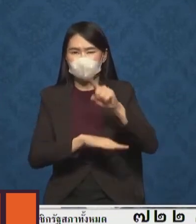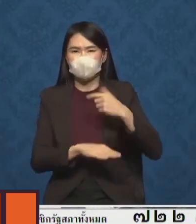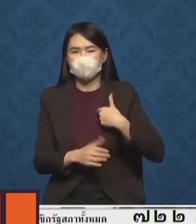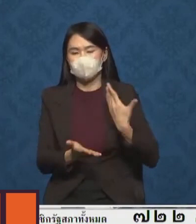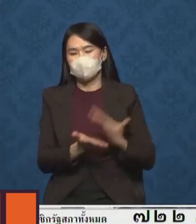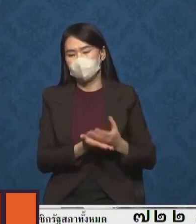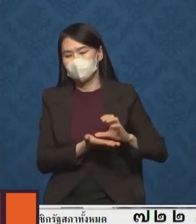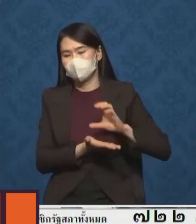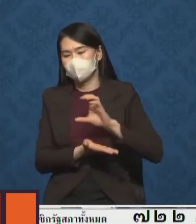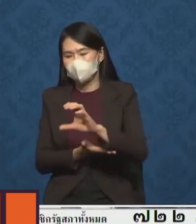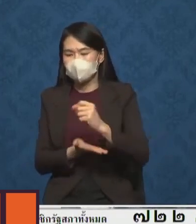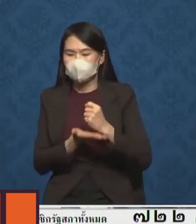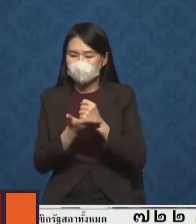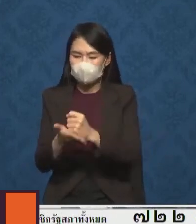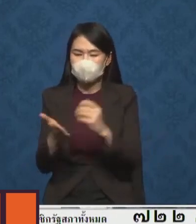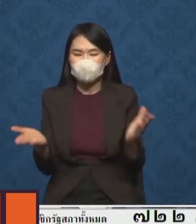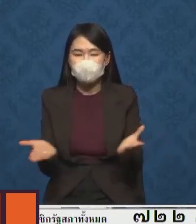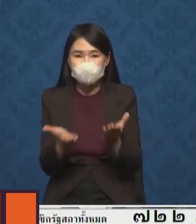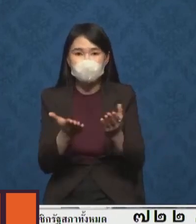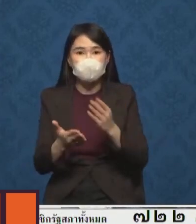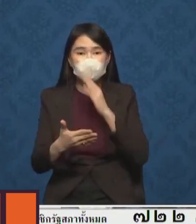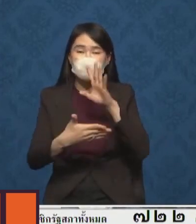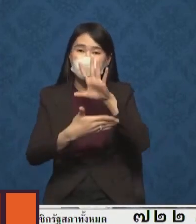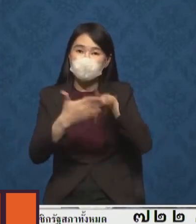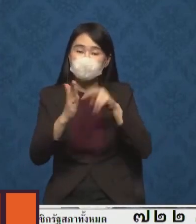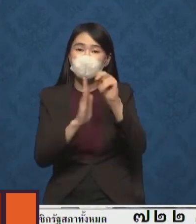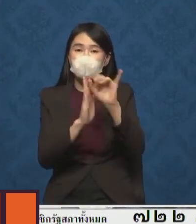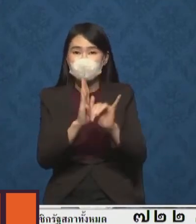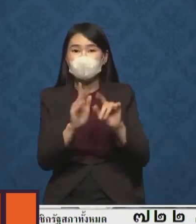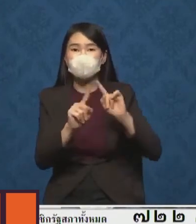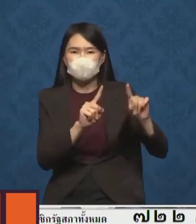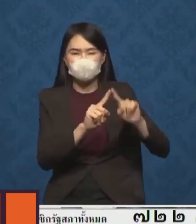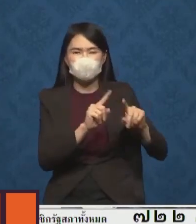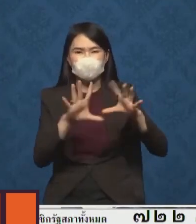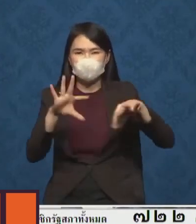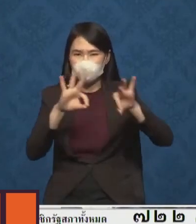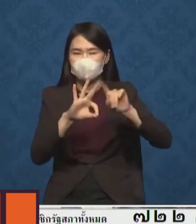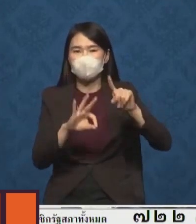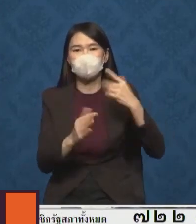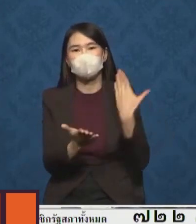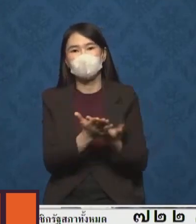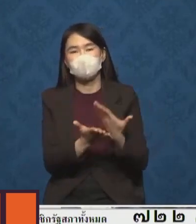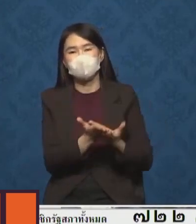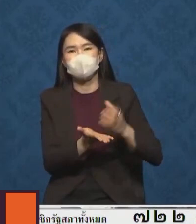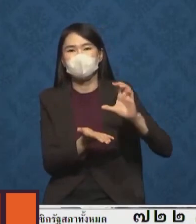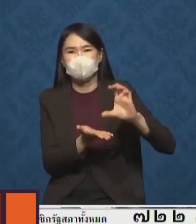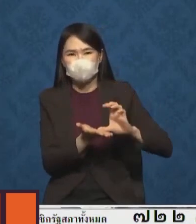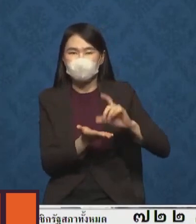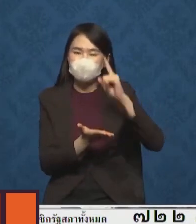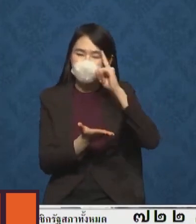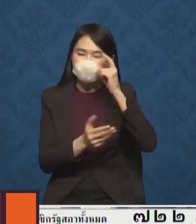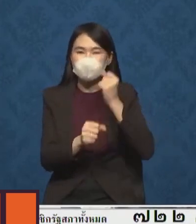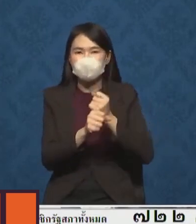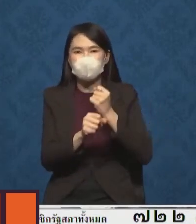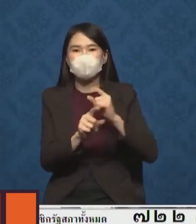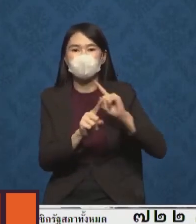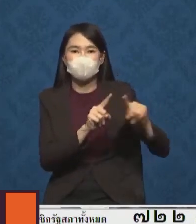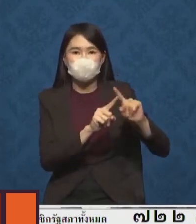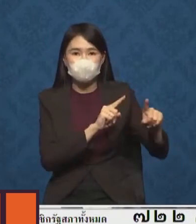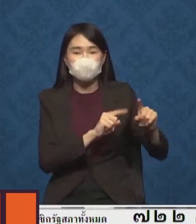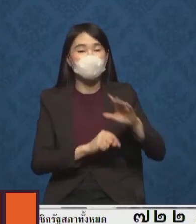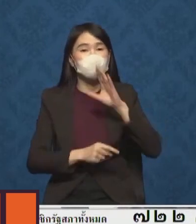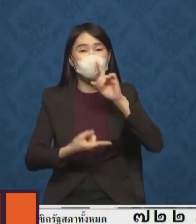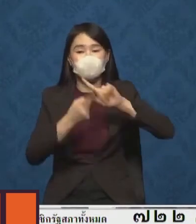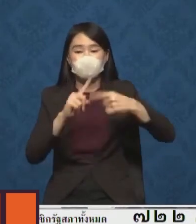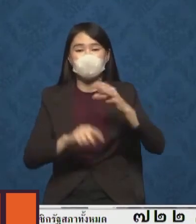แ่นอนครับ การนำเนิการขพักการเมืองจำเป็นต้องใช้ทุนจำเป็นต้องใช้งบประมาณในการนำเินการเพื่อนสมา